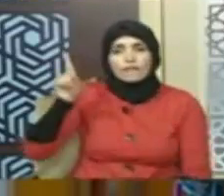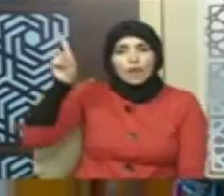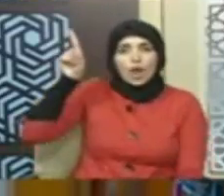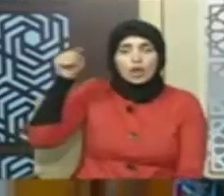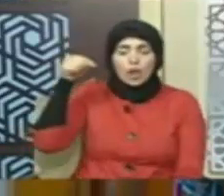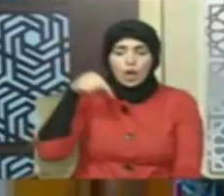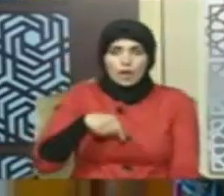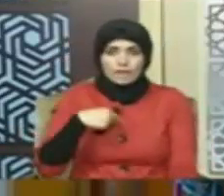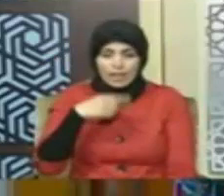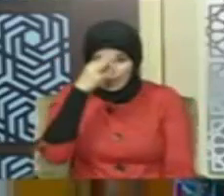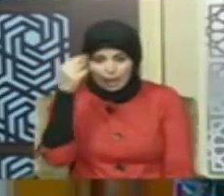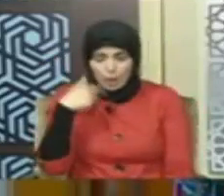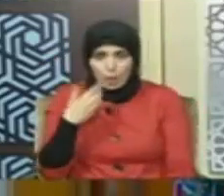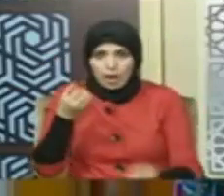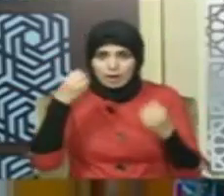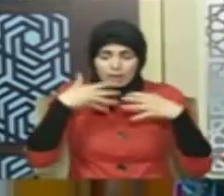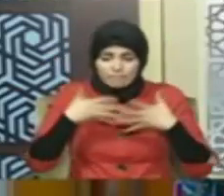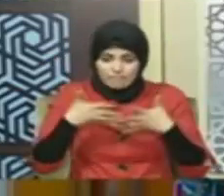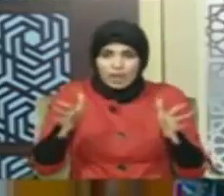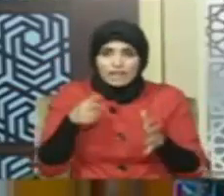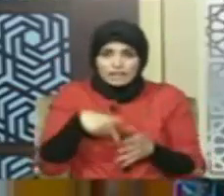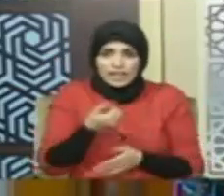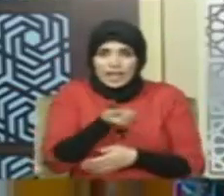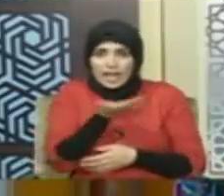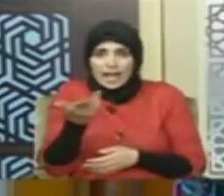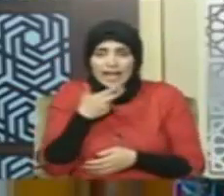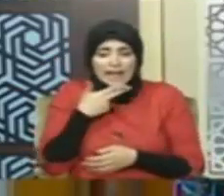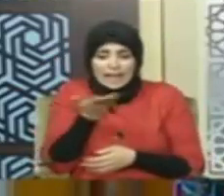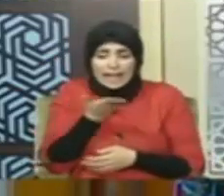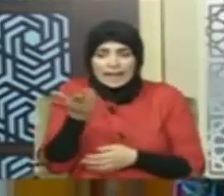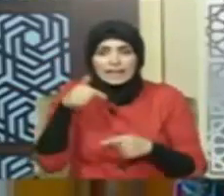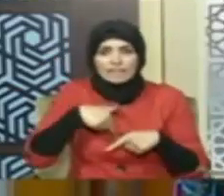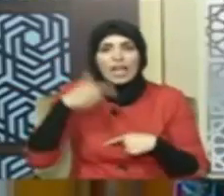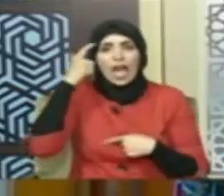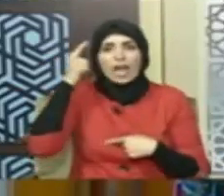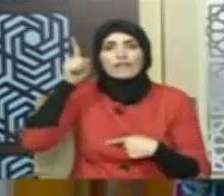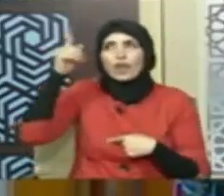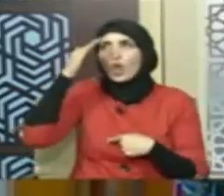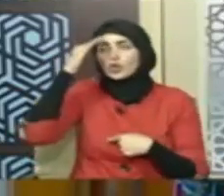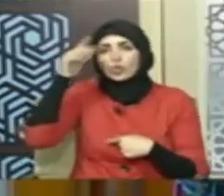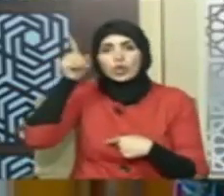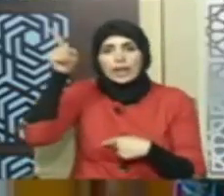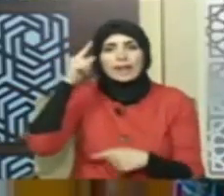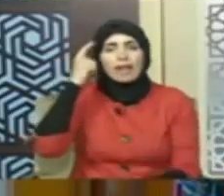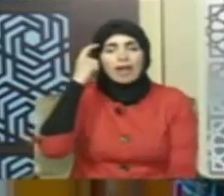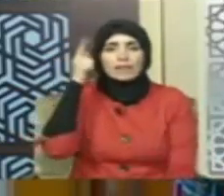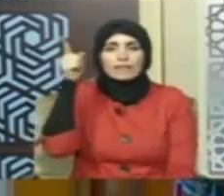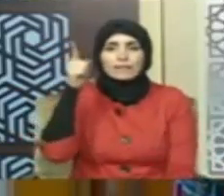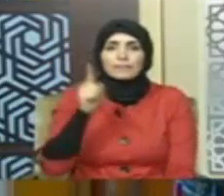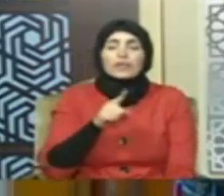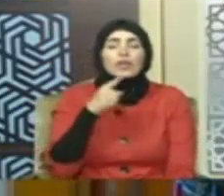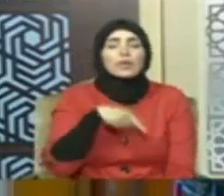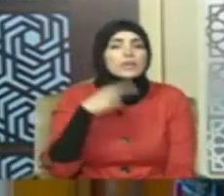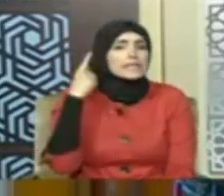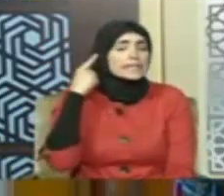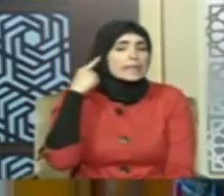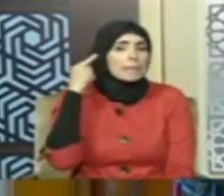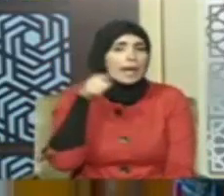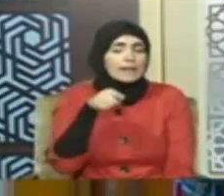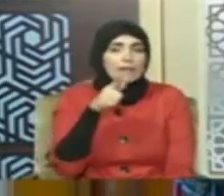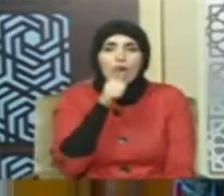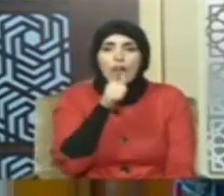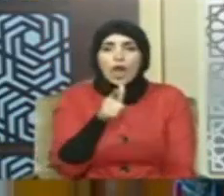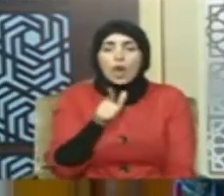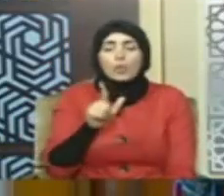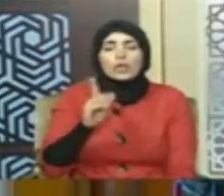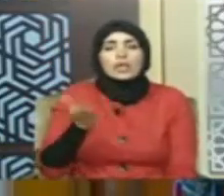الرخاء قبل الشدة. واستمعنا إلى قوله تعالى: وإذا مس الإنسان